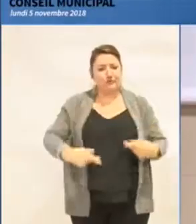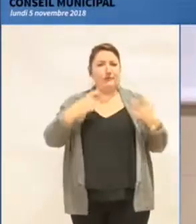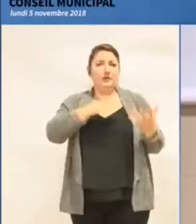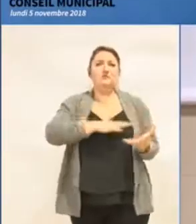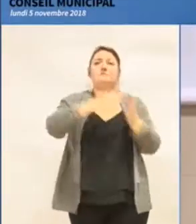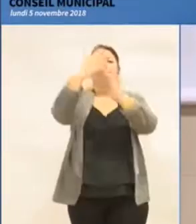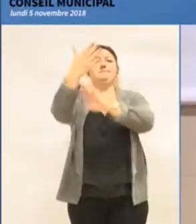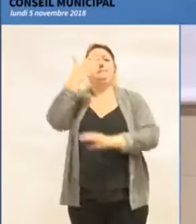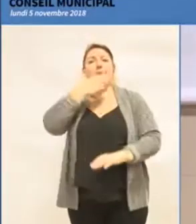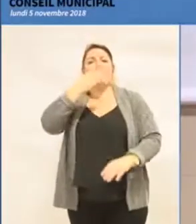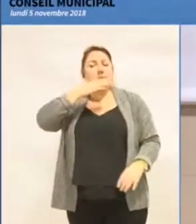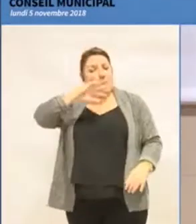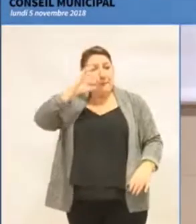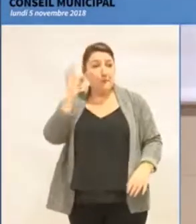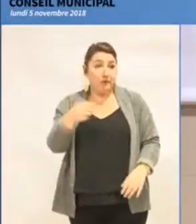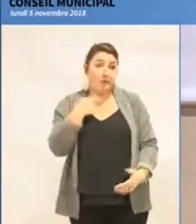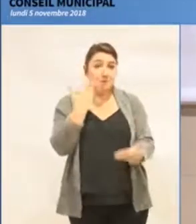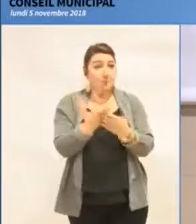Oui, Monsieur Safar.